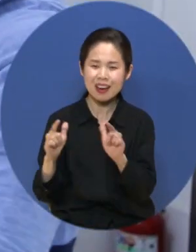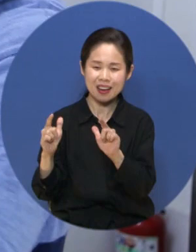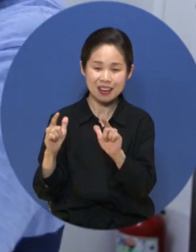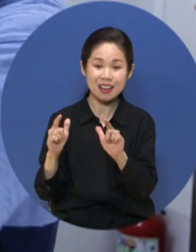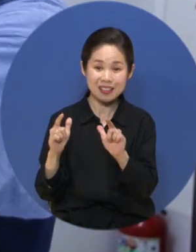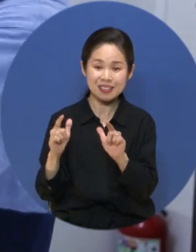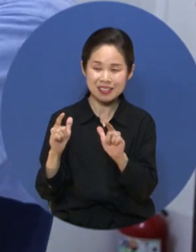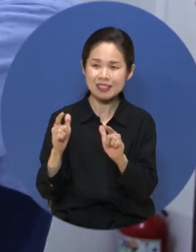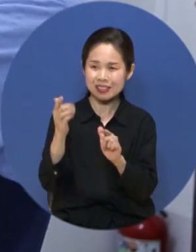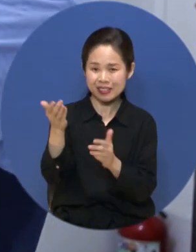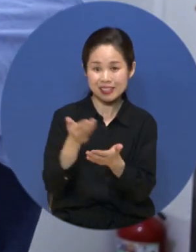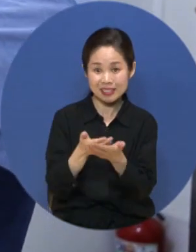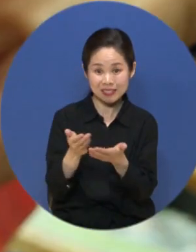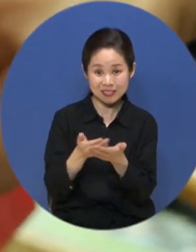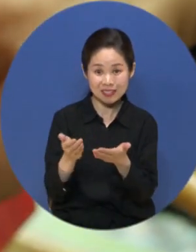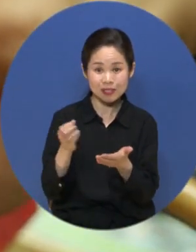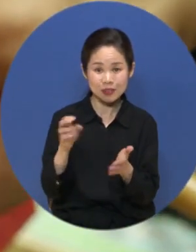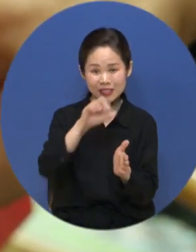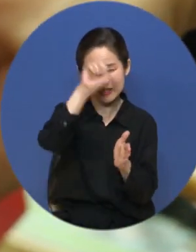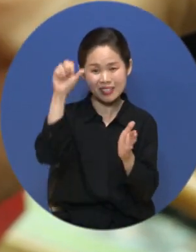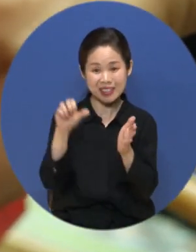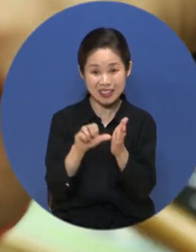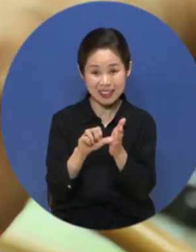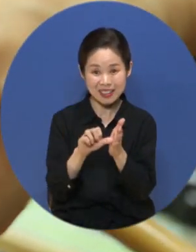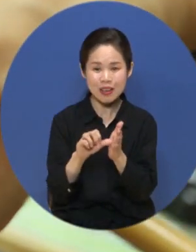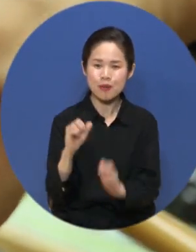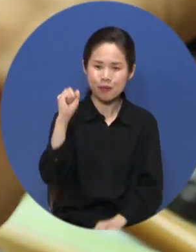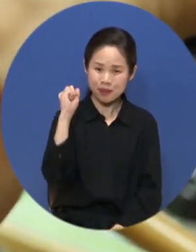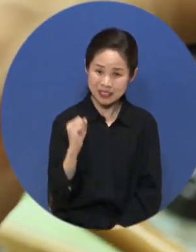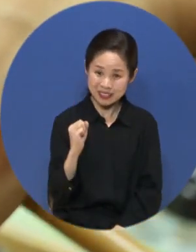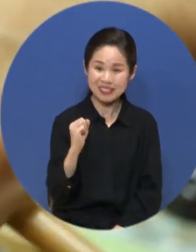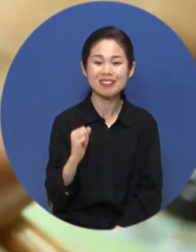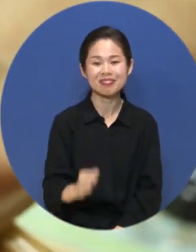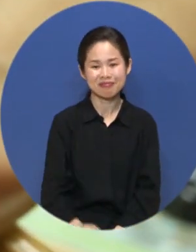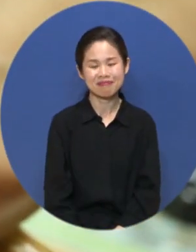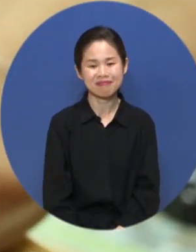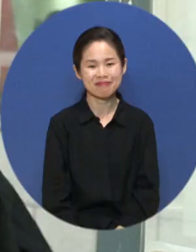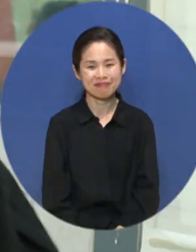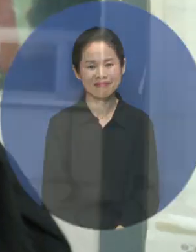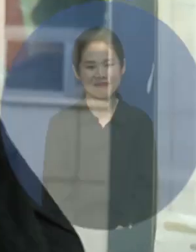다채롭고 풍요롭게 채워질 재호 씨의 인생을 묵묵히 응원해 봅니다.